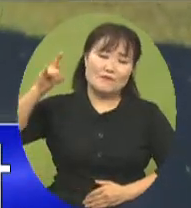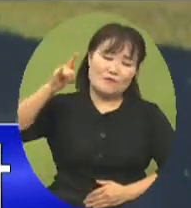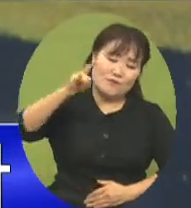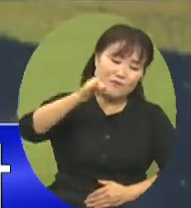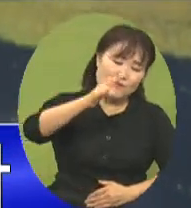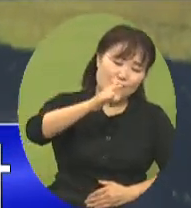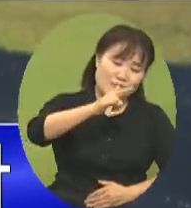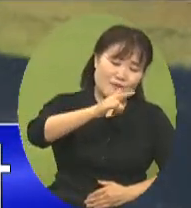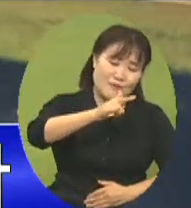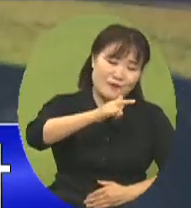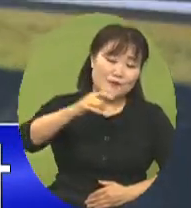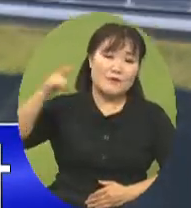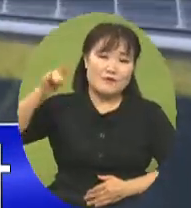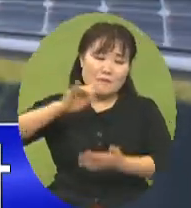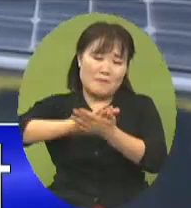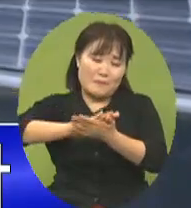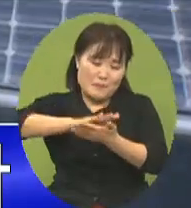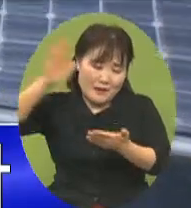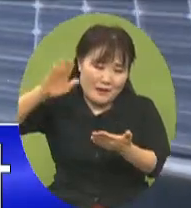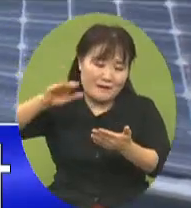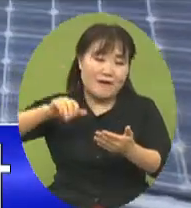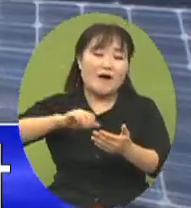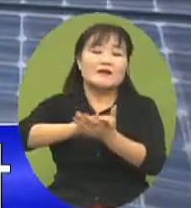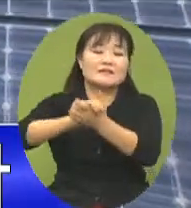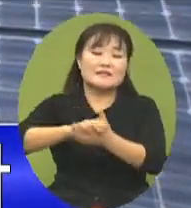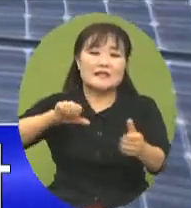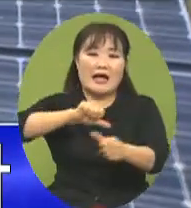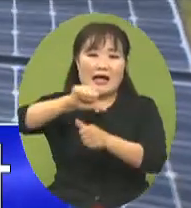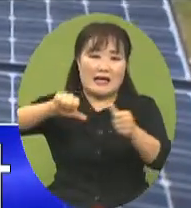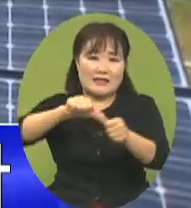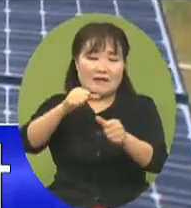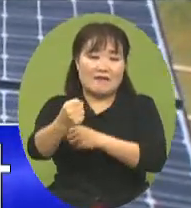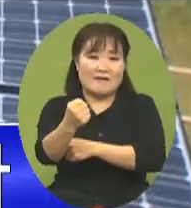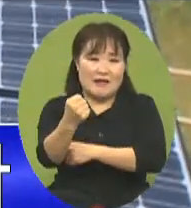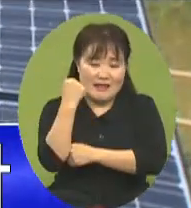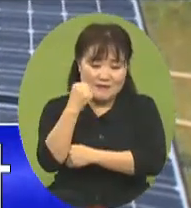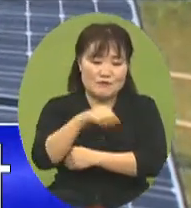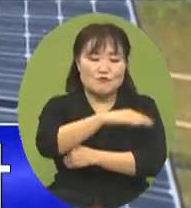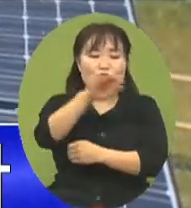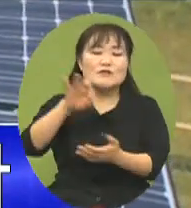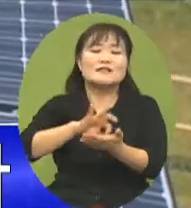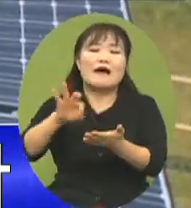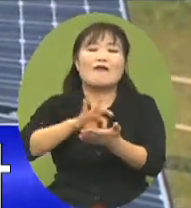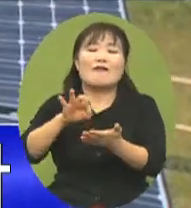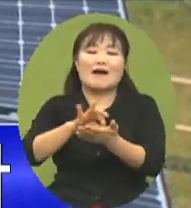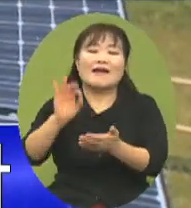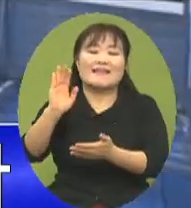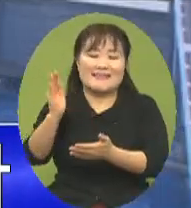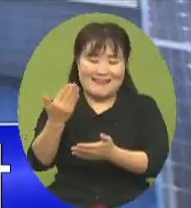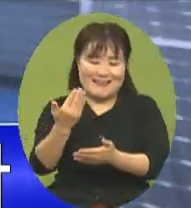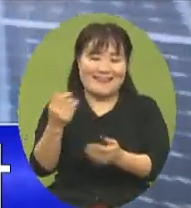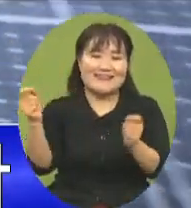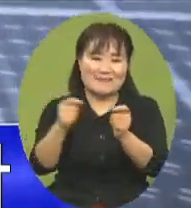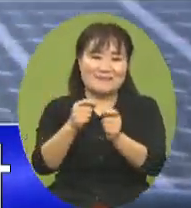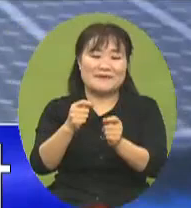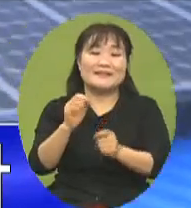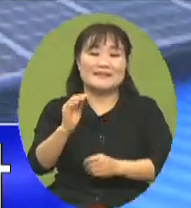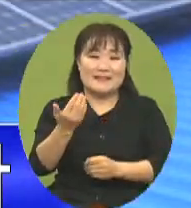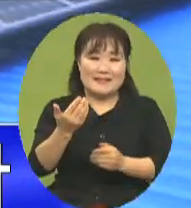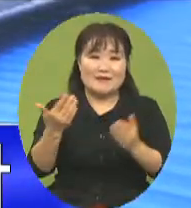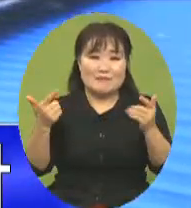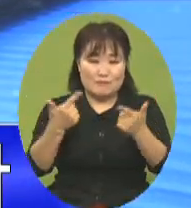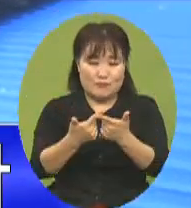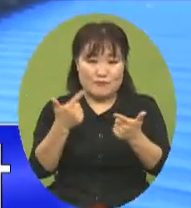태양열, 태양광 등 친환경 에너지가 우리가 쓰는 주요 에너지원이 될 날도 머지 않은 것 같습니다. 부산의 친환경